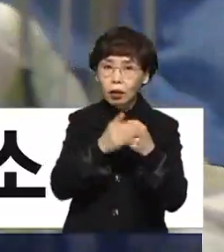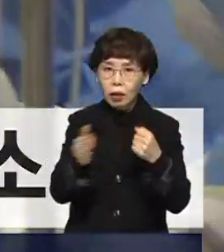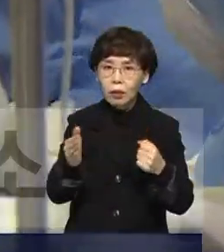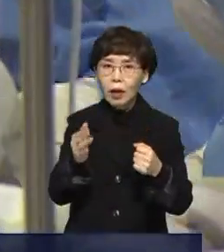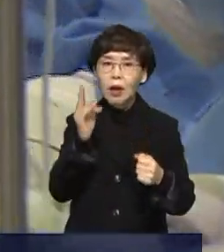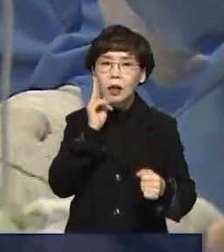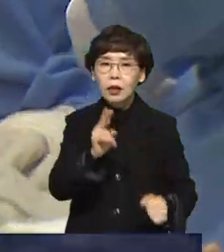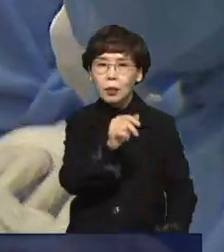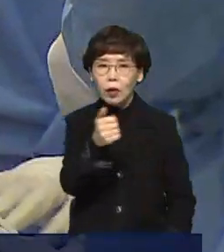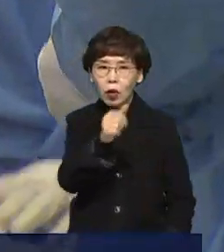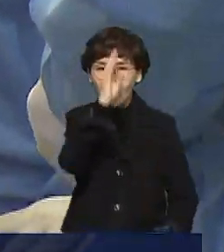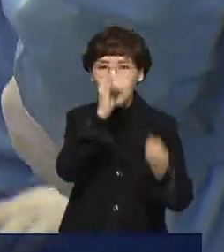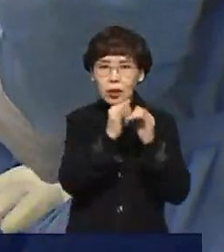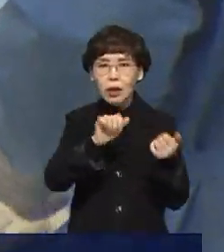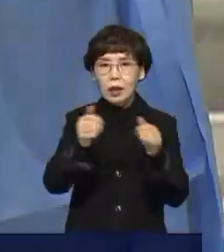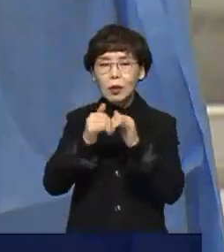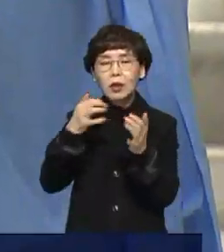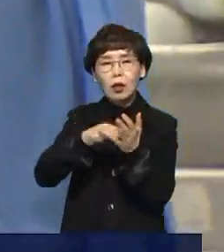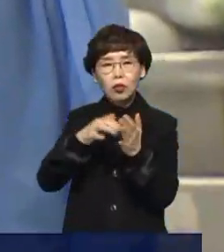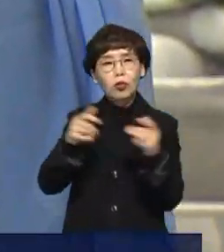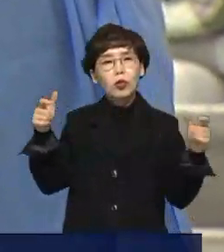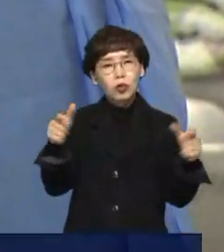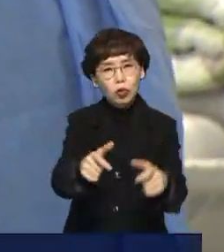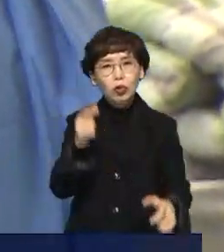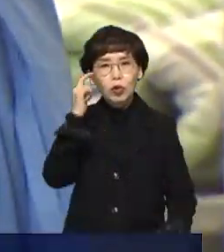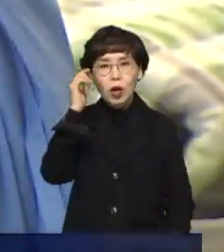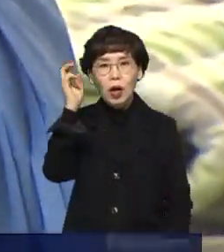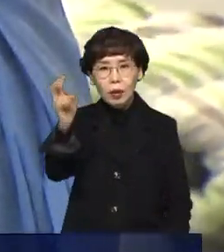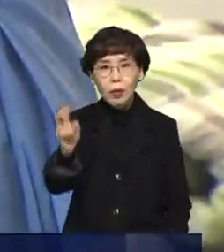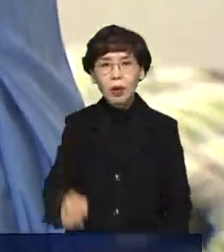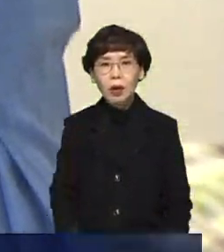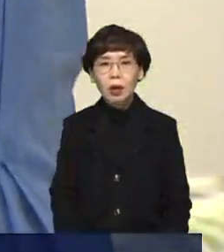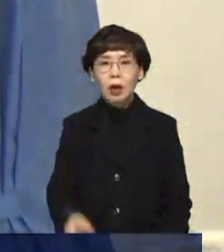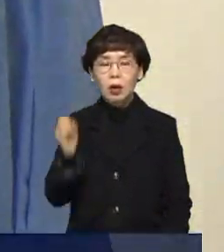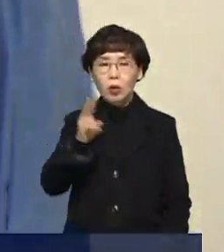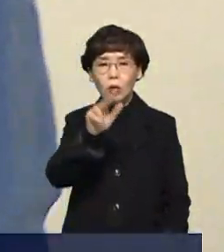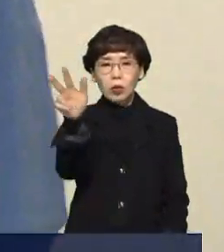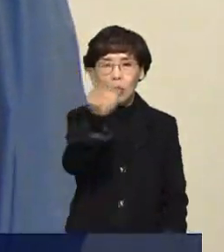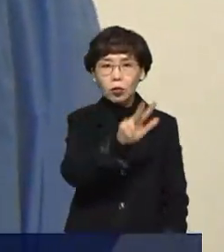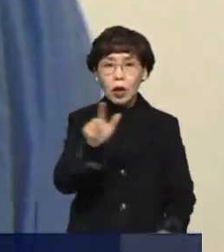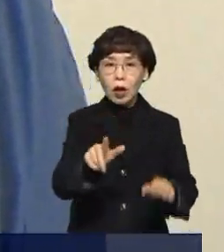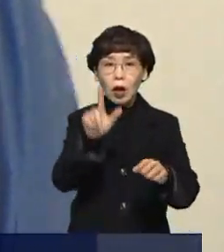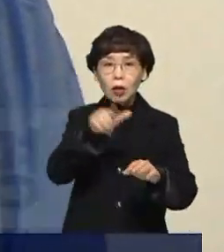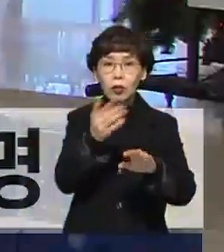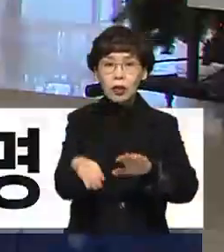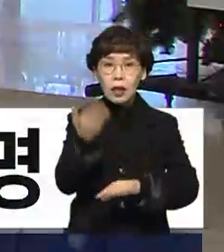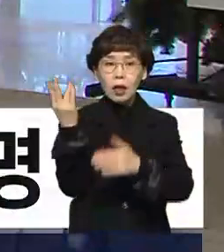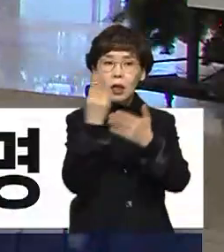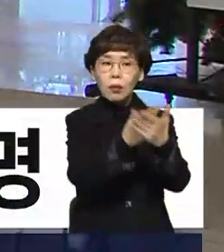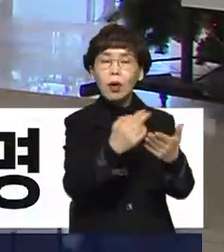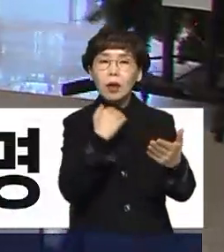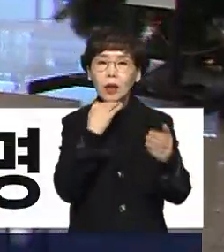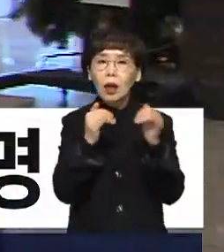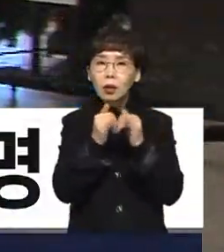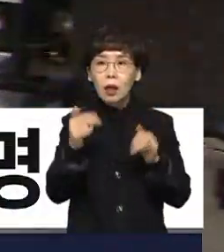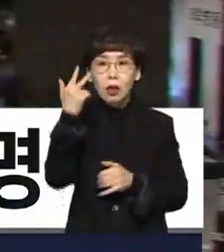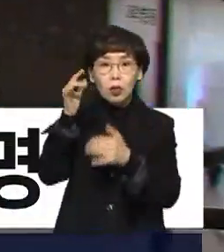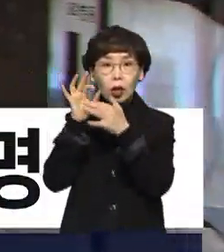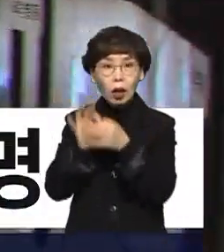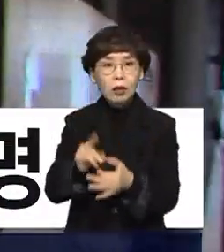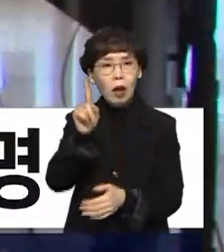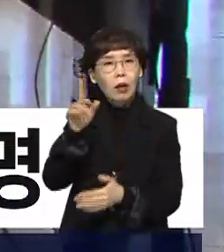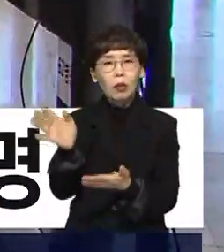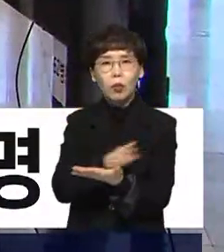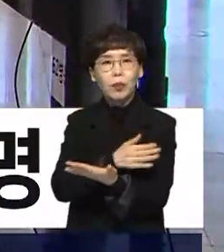환자와 사망자도 계속 줄어들 것으로 전망되고 있습니다. 또 전국에서 하루 이상 병상 배정을 기다리는 사람은 일주일 연속 한